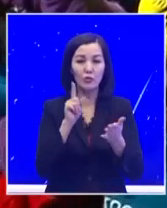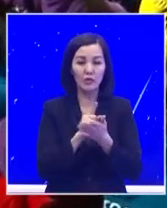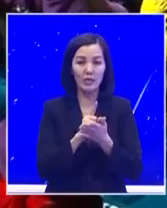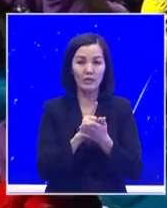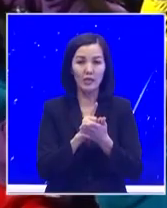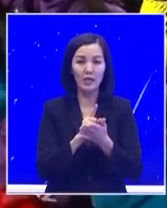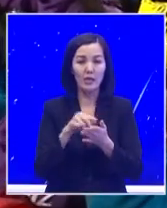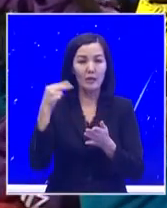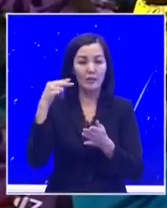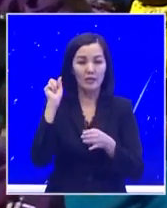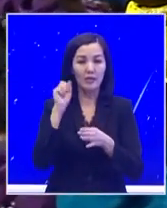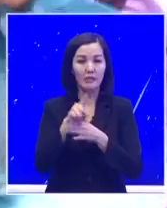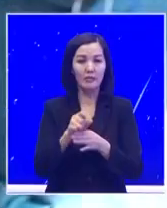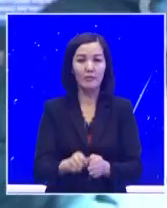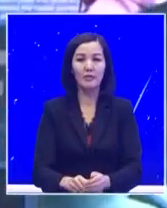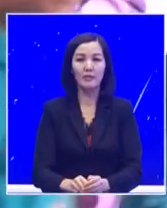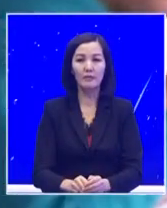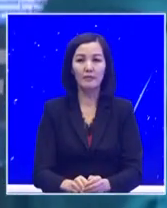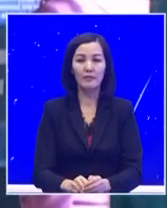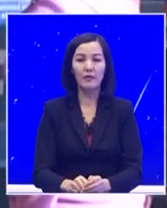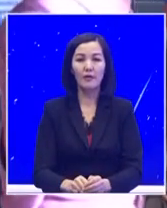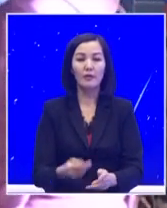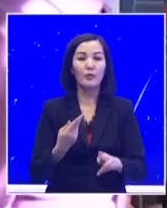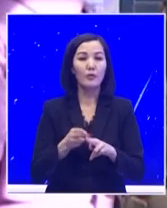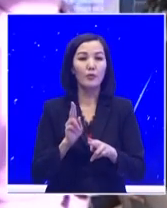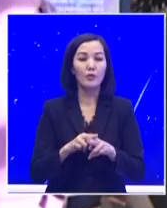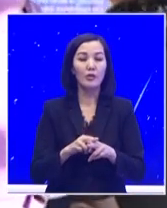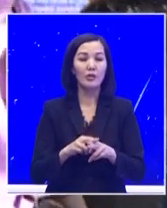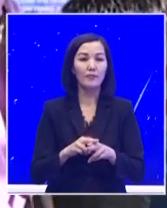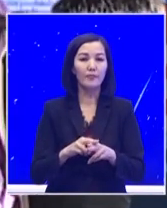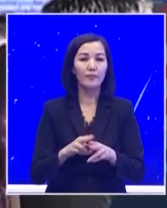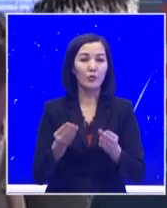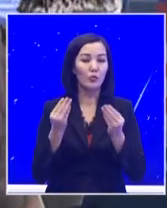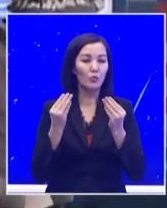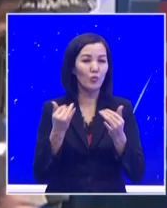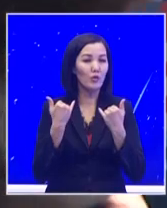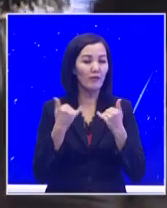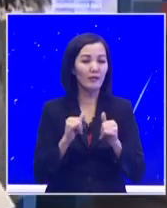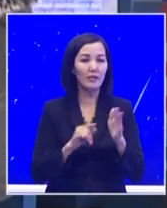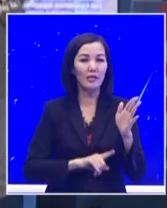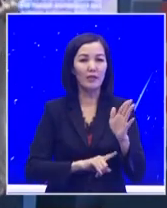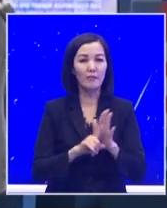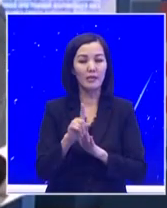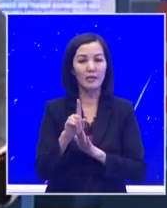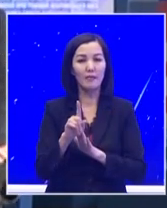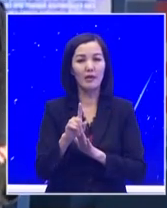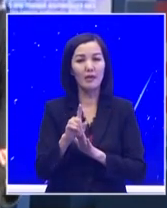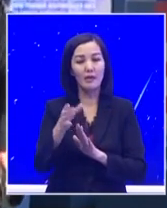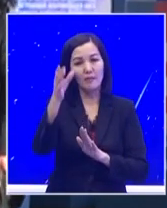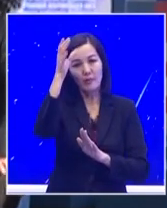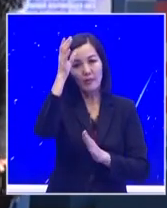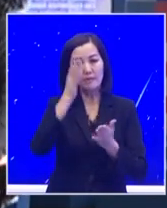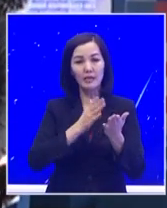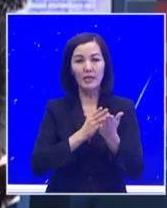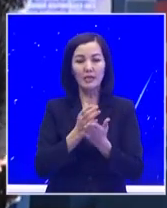Бұл президент тапсырмасы. Бұл өте керемет бастама. Біз ең біріншіден осы білім саласында осы